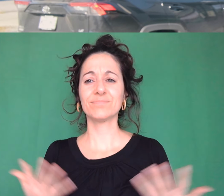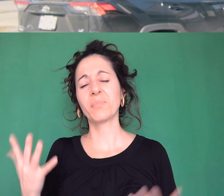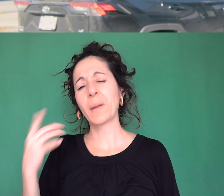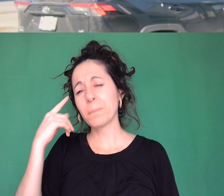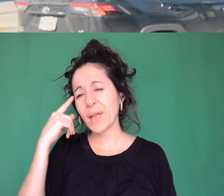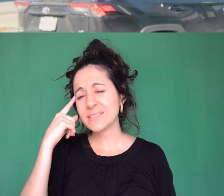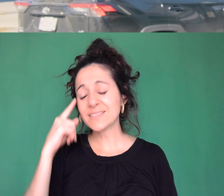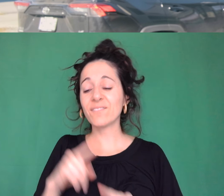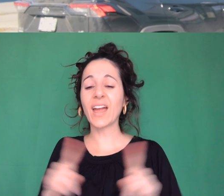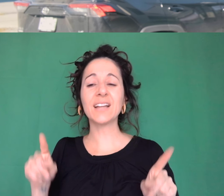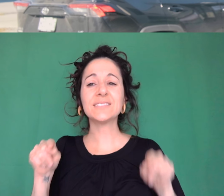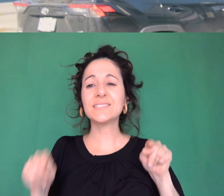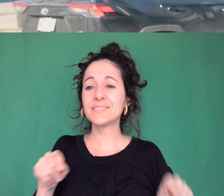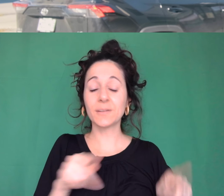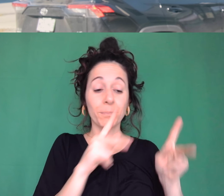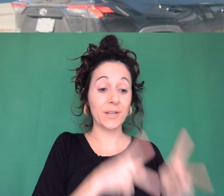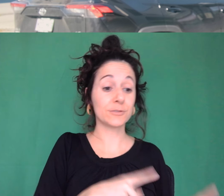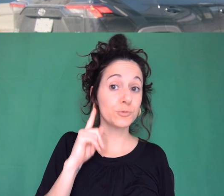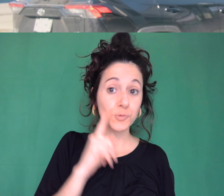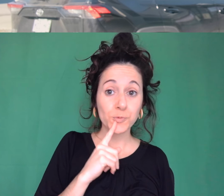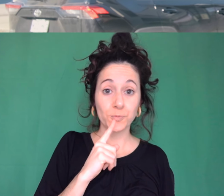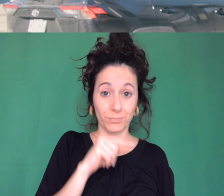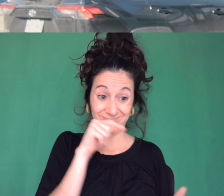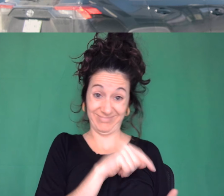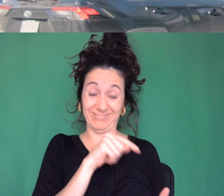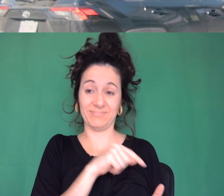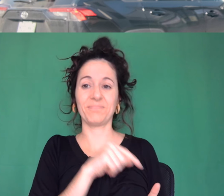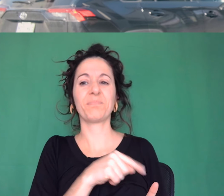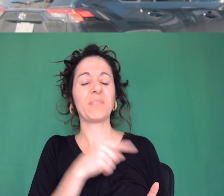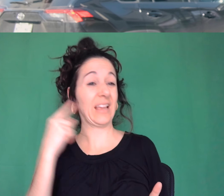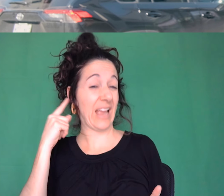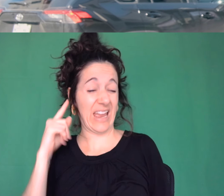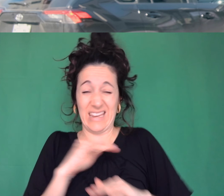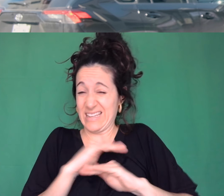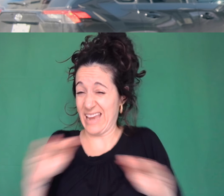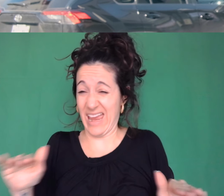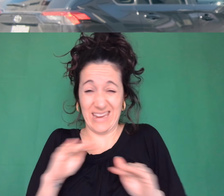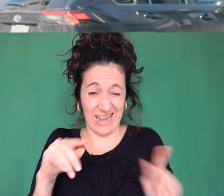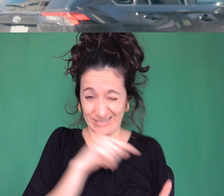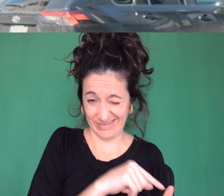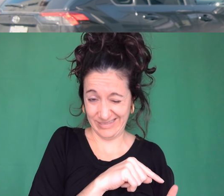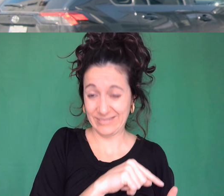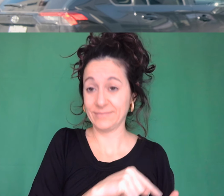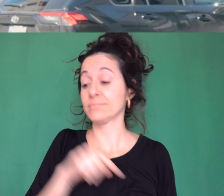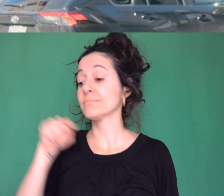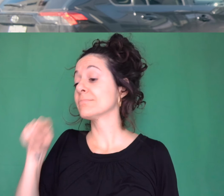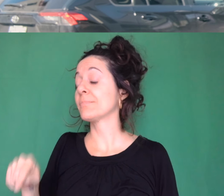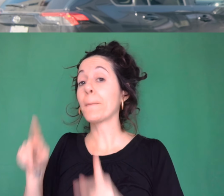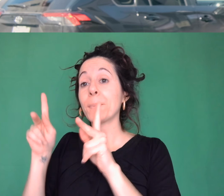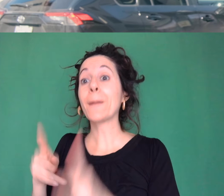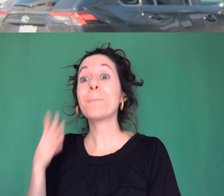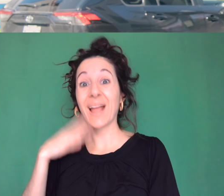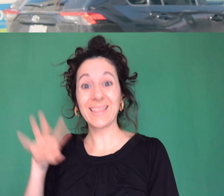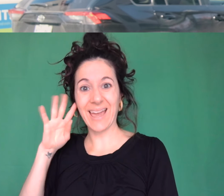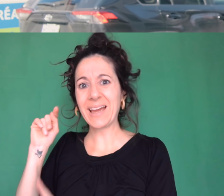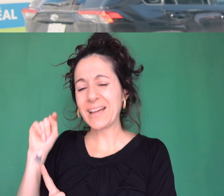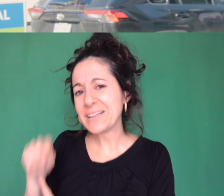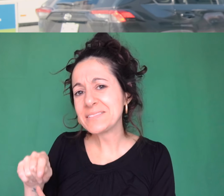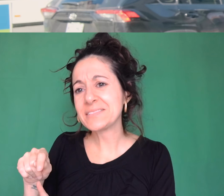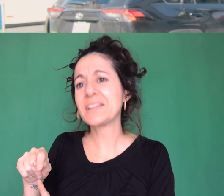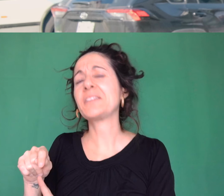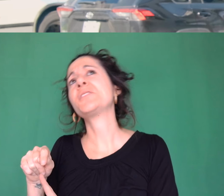Je pense que la différence d'une personne sourde, c'est qu'elle n'entend rien, et d'une personne